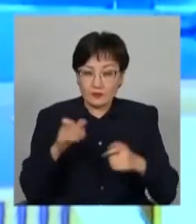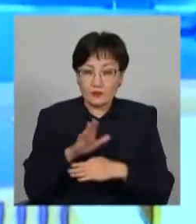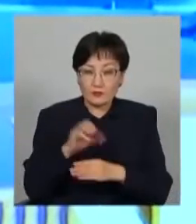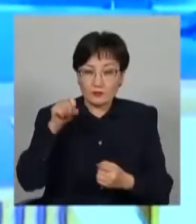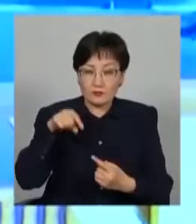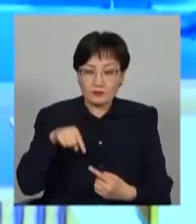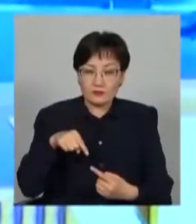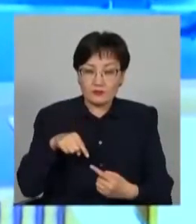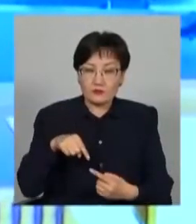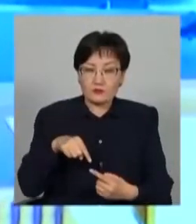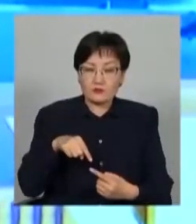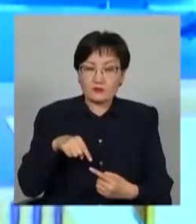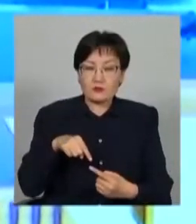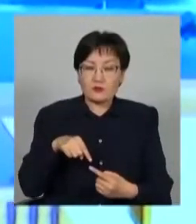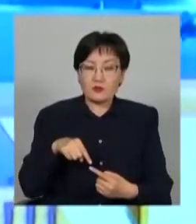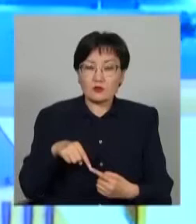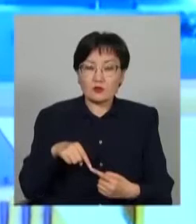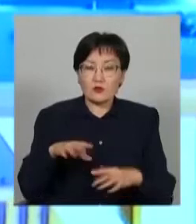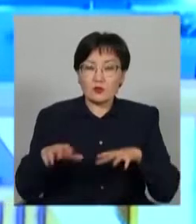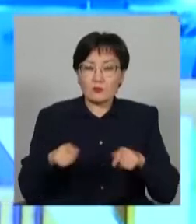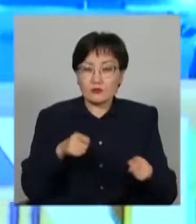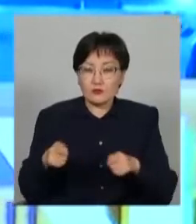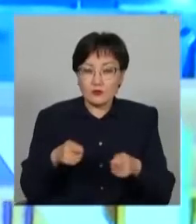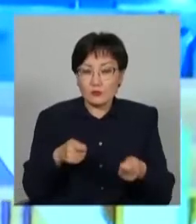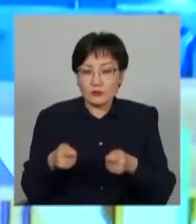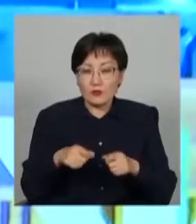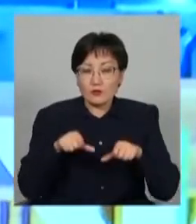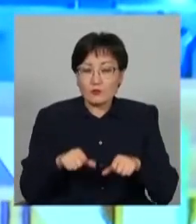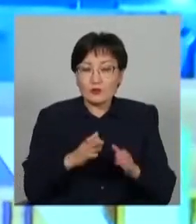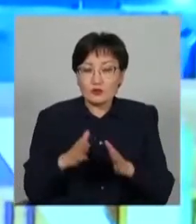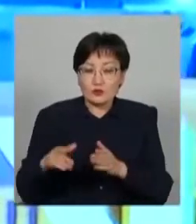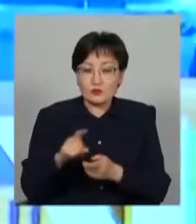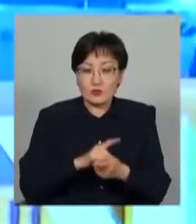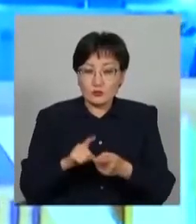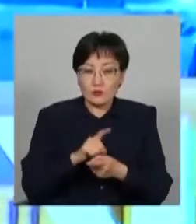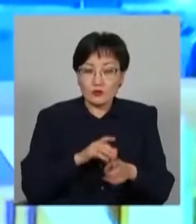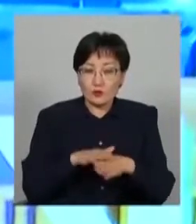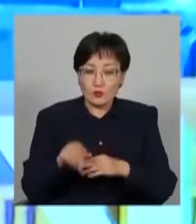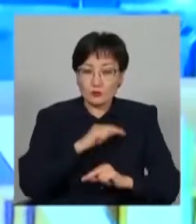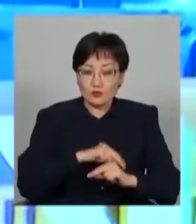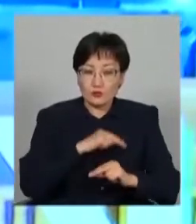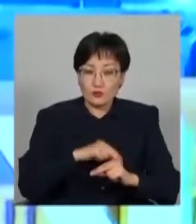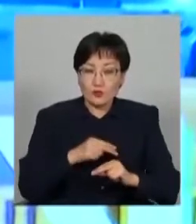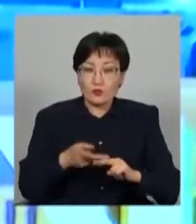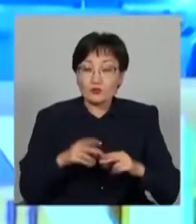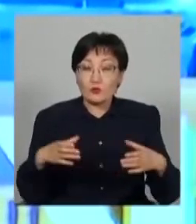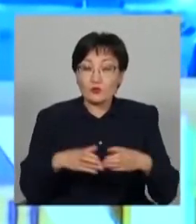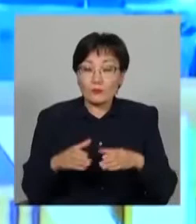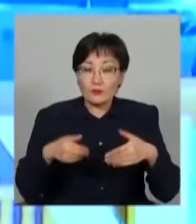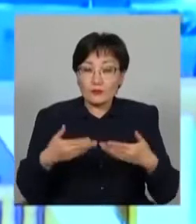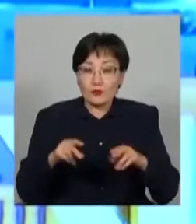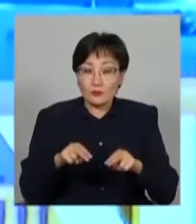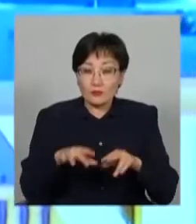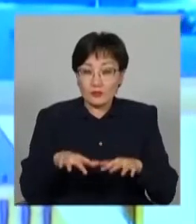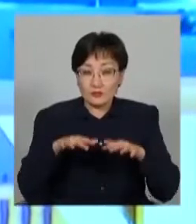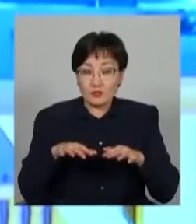байланысты президент әкімшілігінің қасындағы құқықтық жүйені реформалау тобы жұмыс істейді. Міне сол топтың ұсынысы бойынша